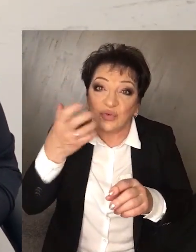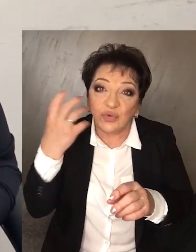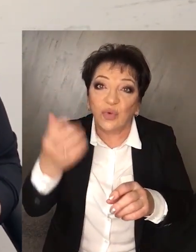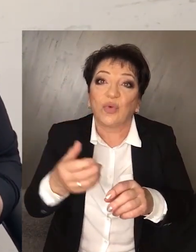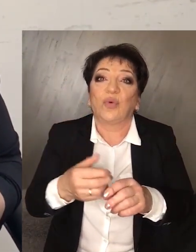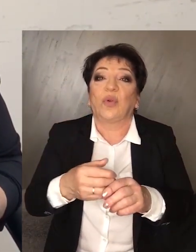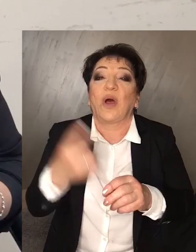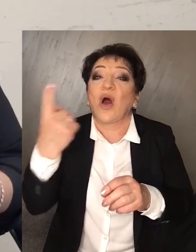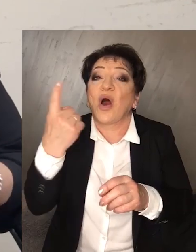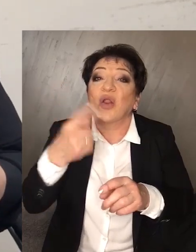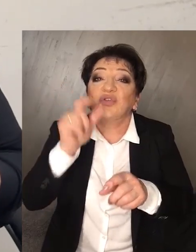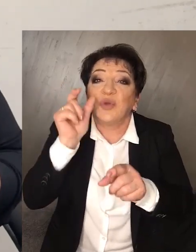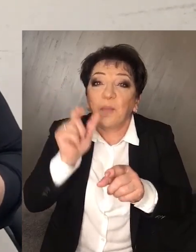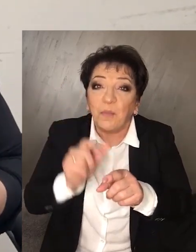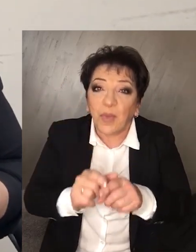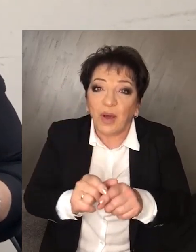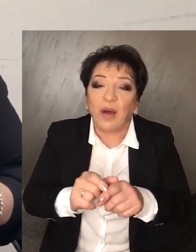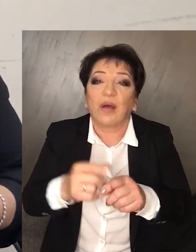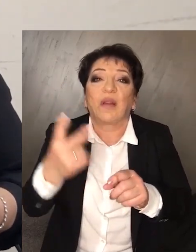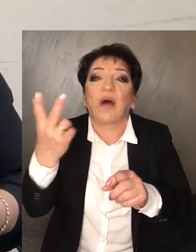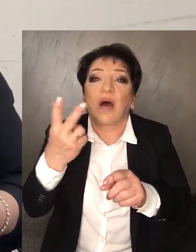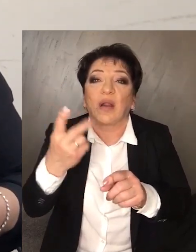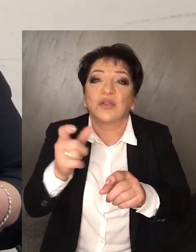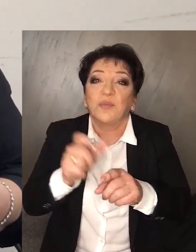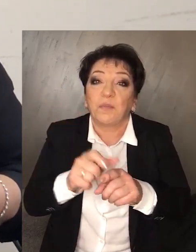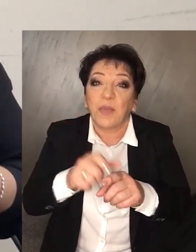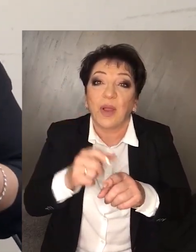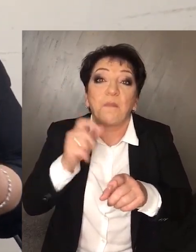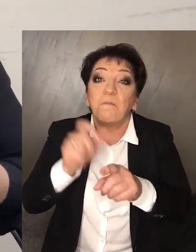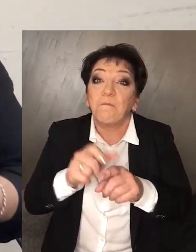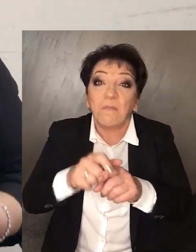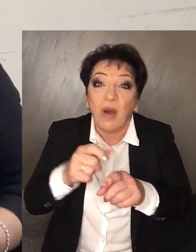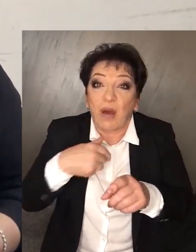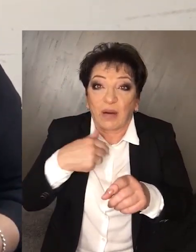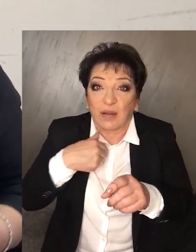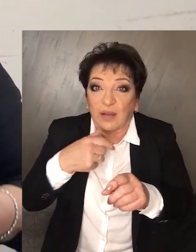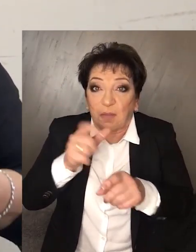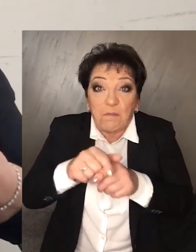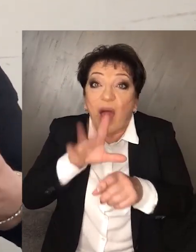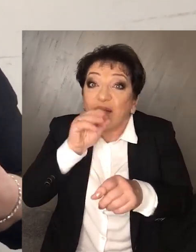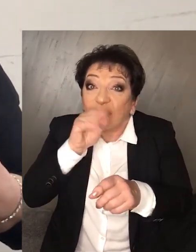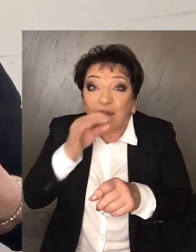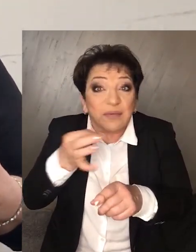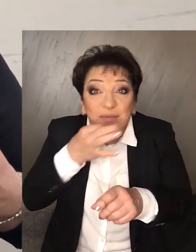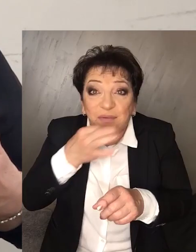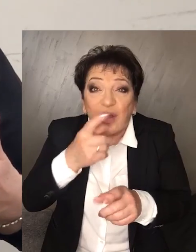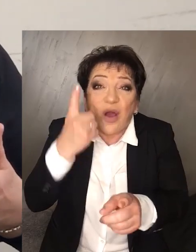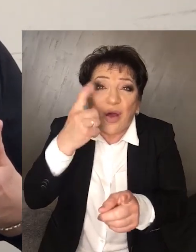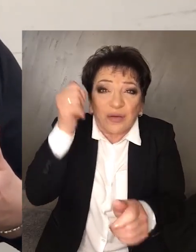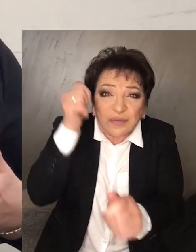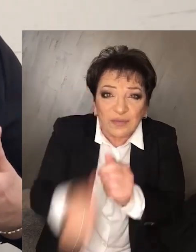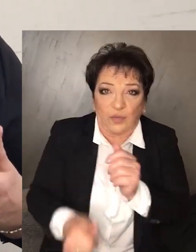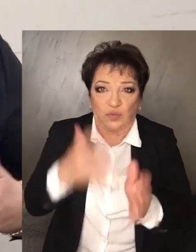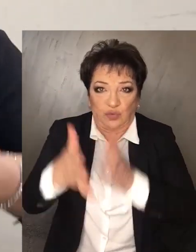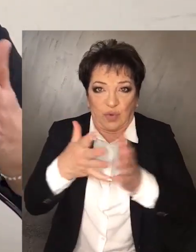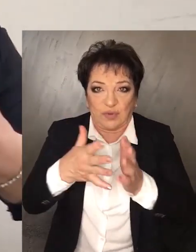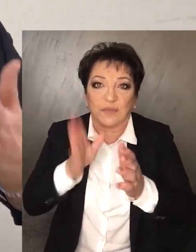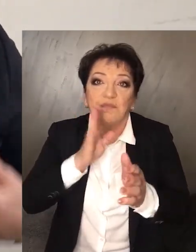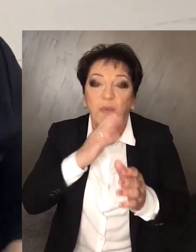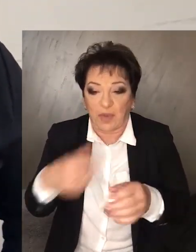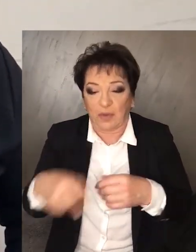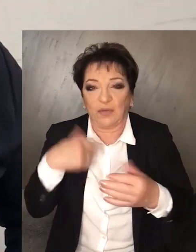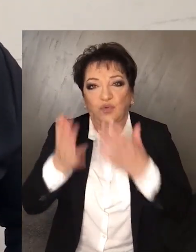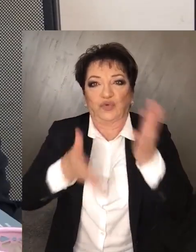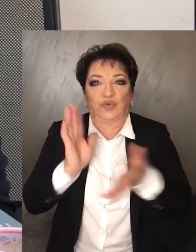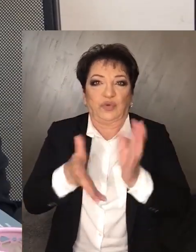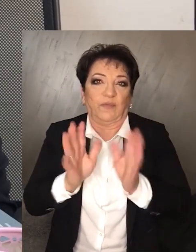վերցրել եմ ժեստերի լեզվով, ինքն ինձ սովորեցրել է խնձոր, առաջին բառերս ես, առաջին դեռ բառը չասած ես